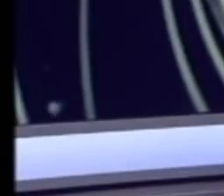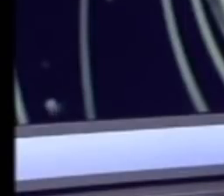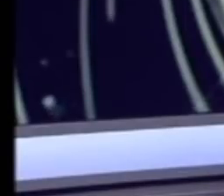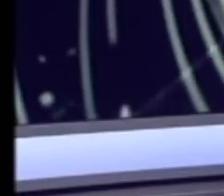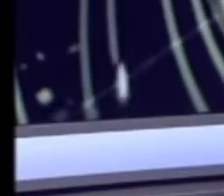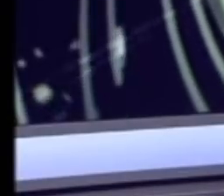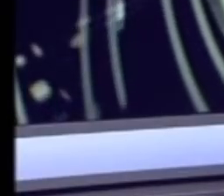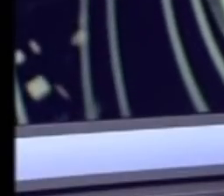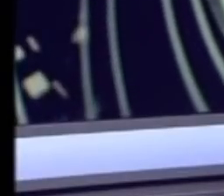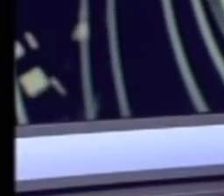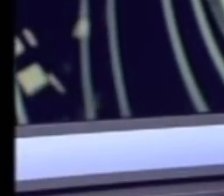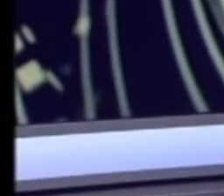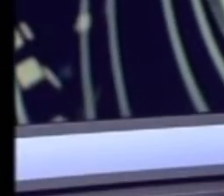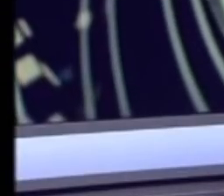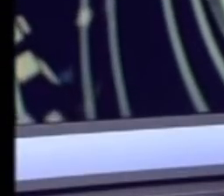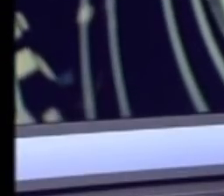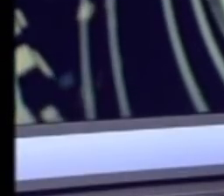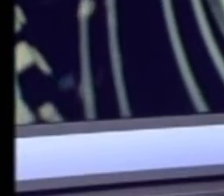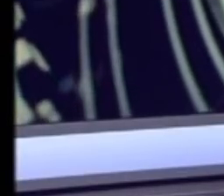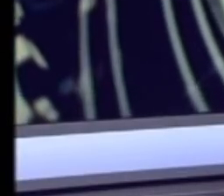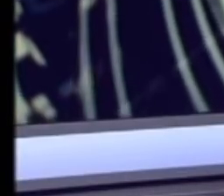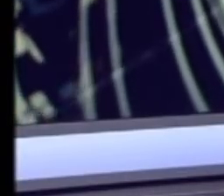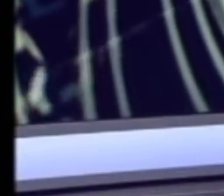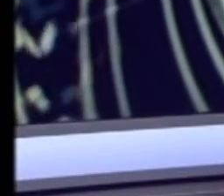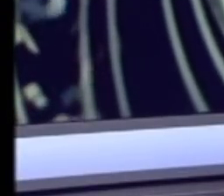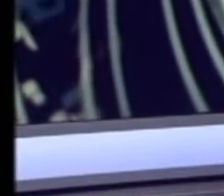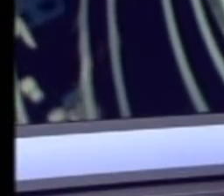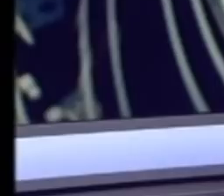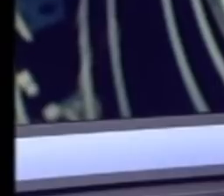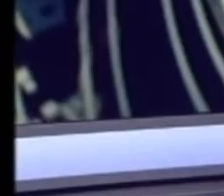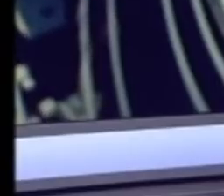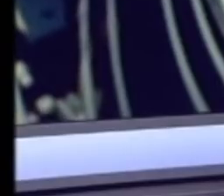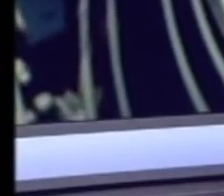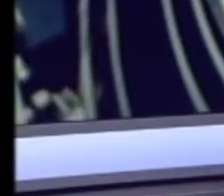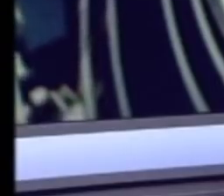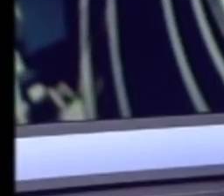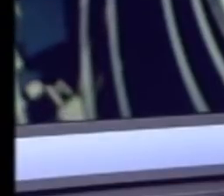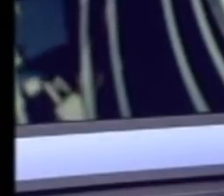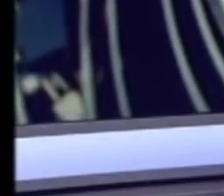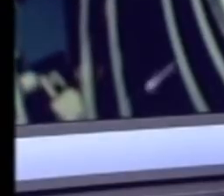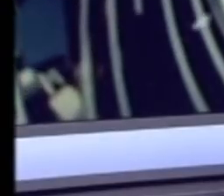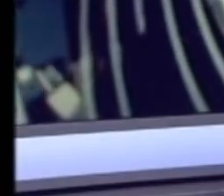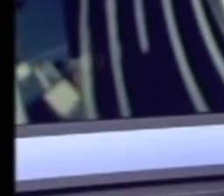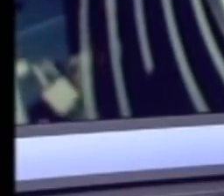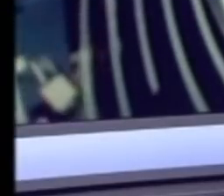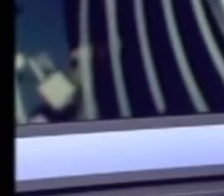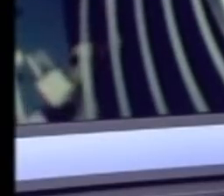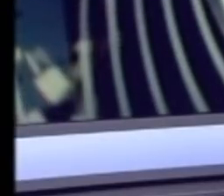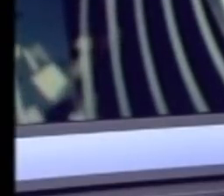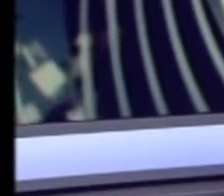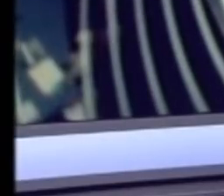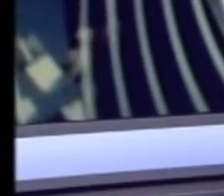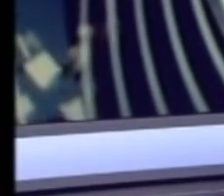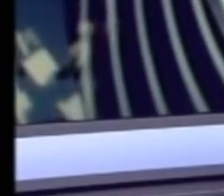مشاهدي الكرام، اسعد الله اوقاتكم بكل خير. لا زالت الوفود التي ستشارك في بطوله خليج 23 تصل الى البلاد تباعا،